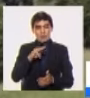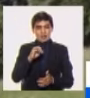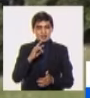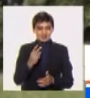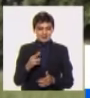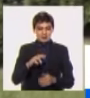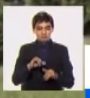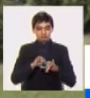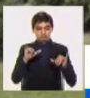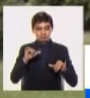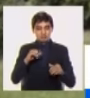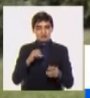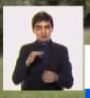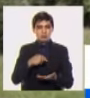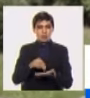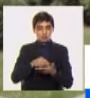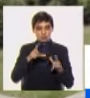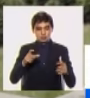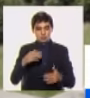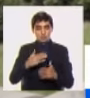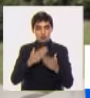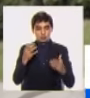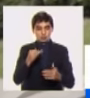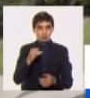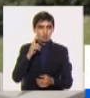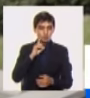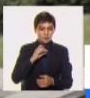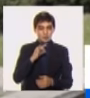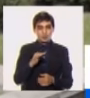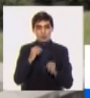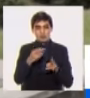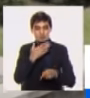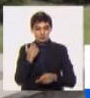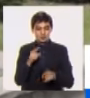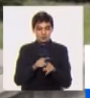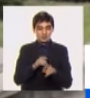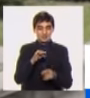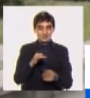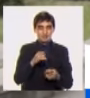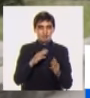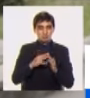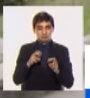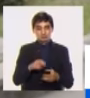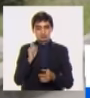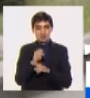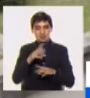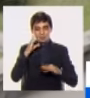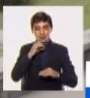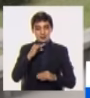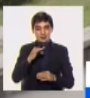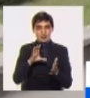стало больше возможностей для удобных и безопасных покупок all малого и среднего бизнеса перспективы роста